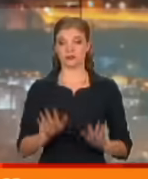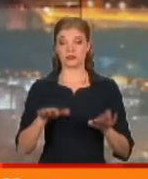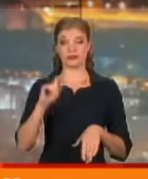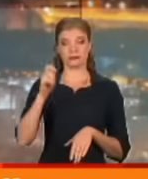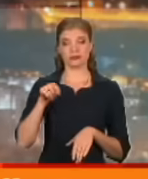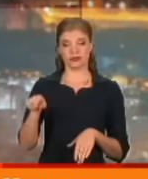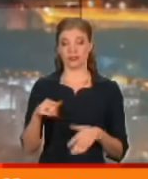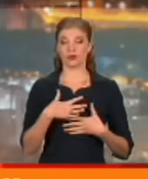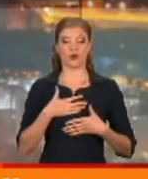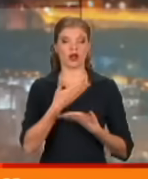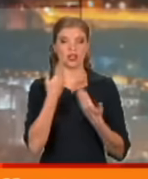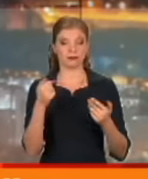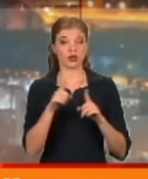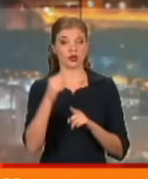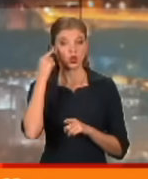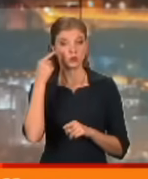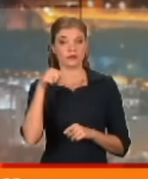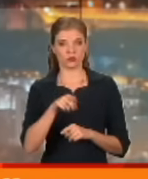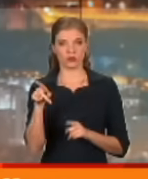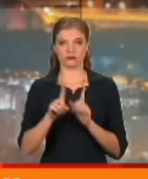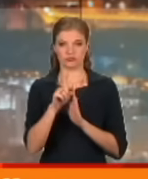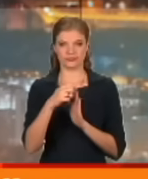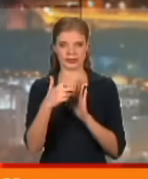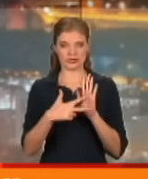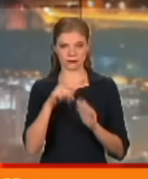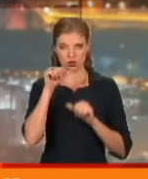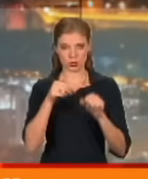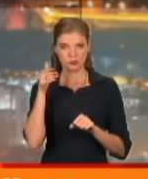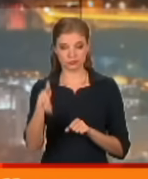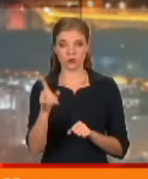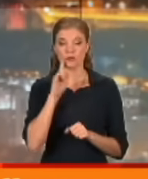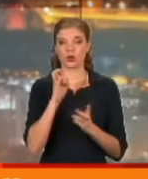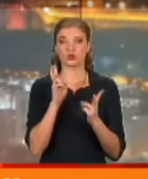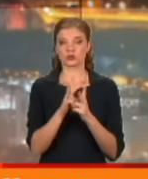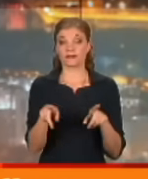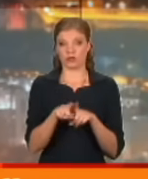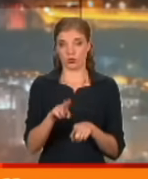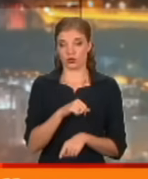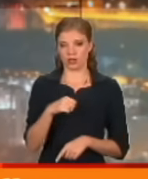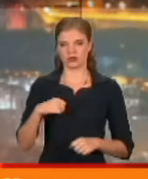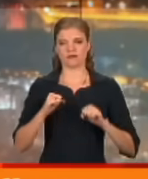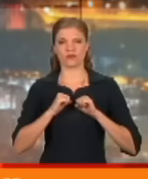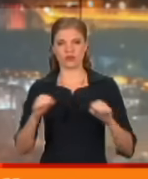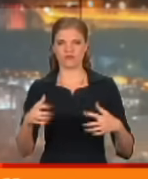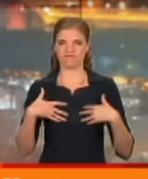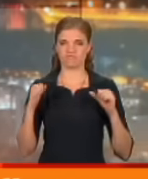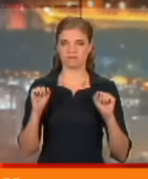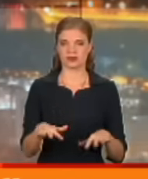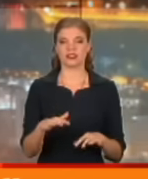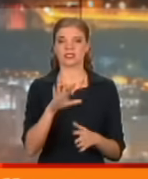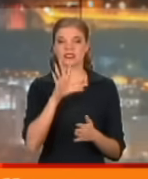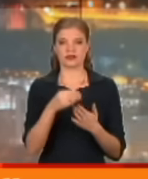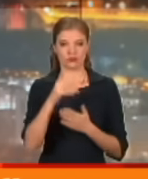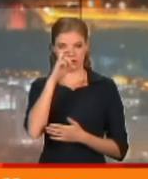На війні кохання немає, так думав той, хто там з 18 років, допоки не зустрів такої, як сам, хороброї, відчайдушної і